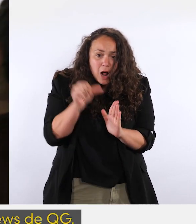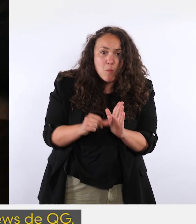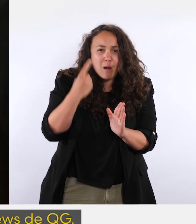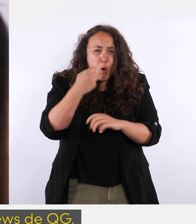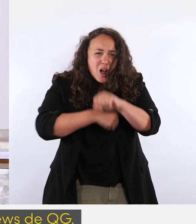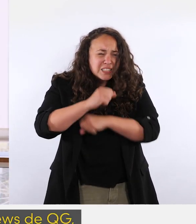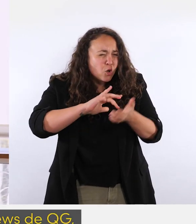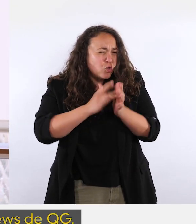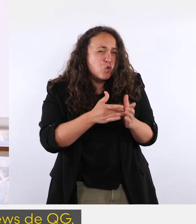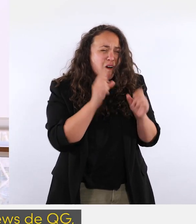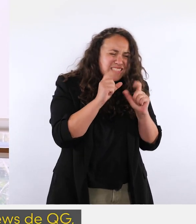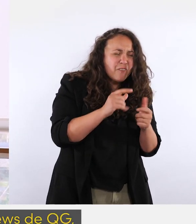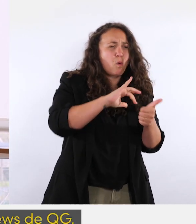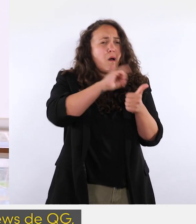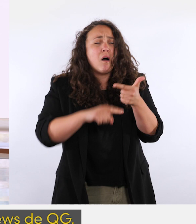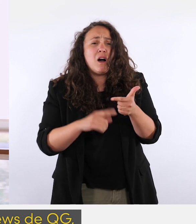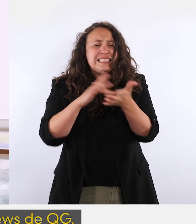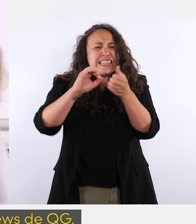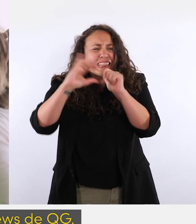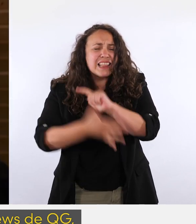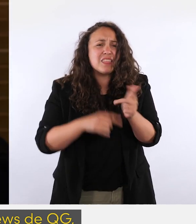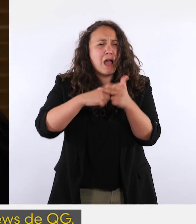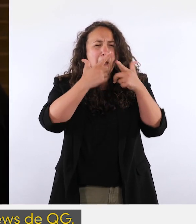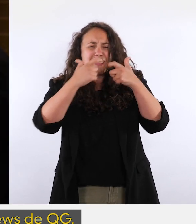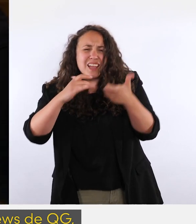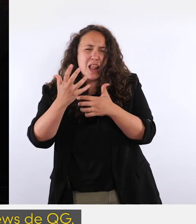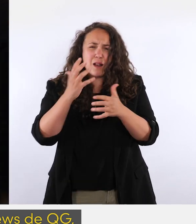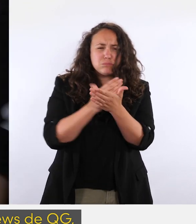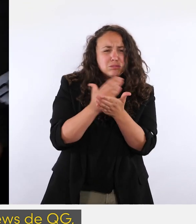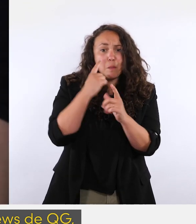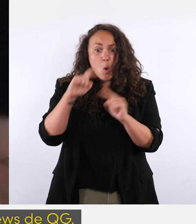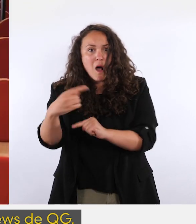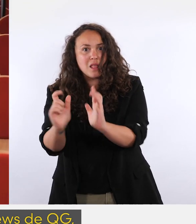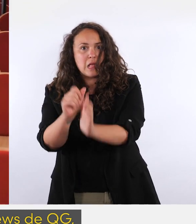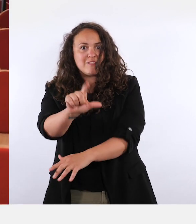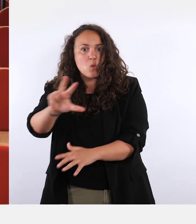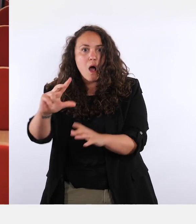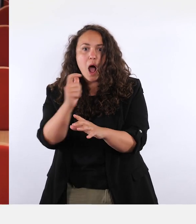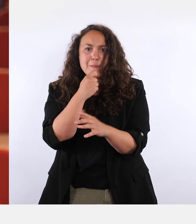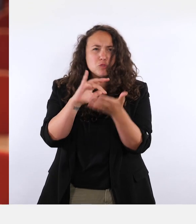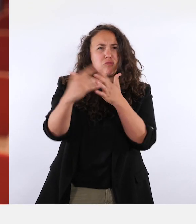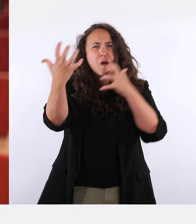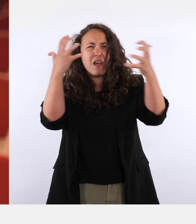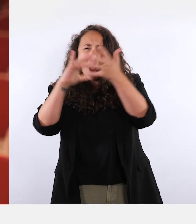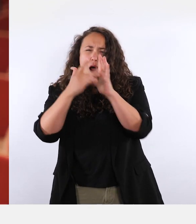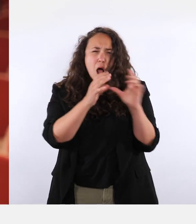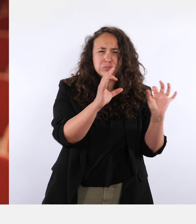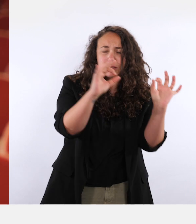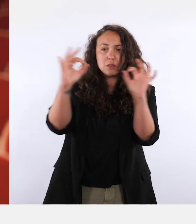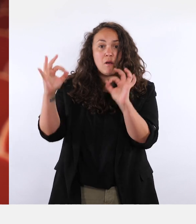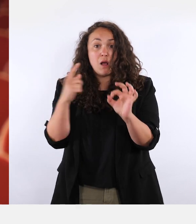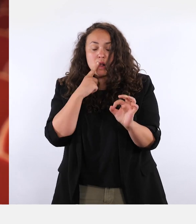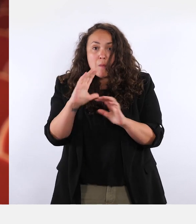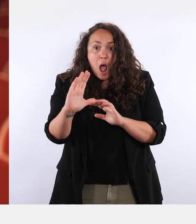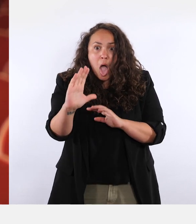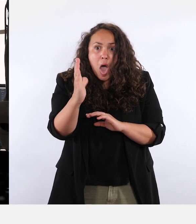fallu organiser et les interviews de QG, monter les sites internet, préparer les matériels, préparer le 23 mars